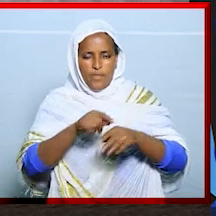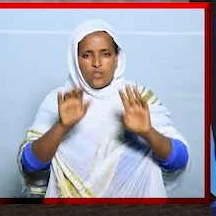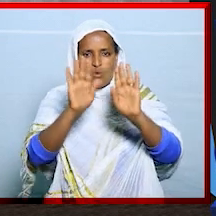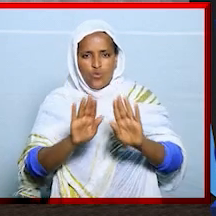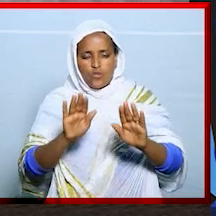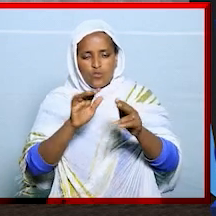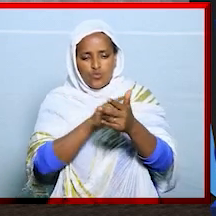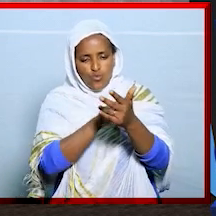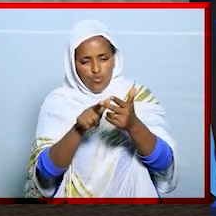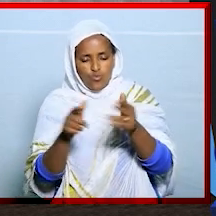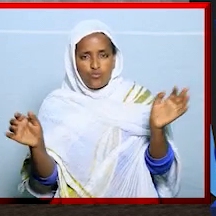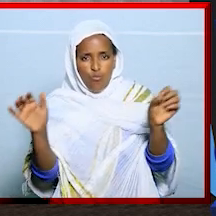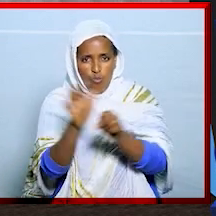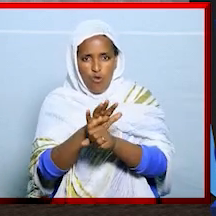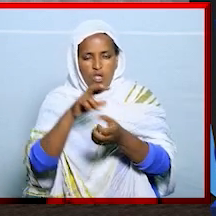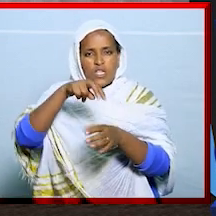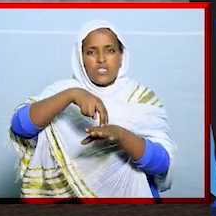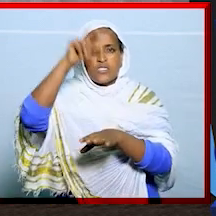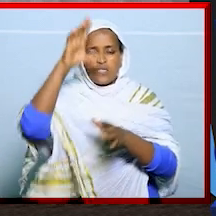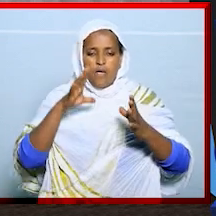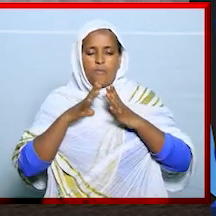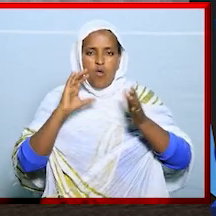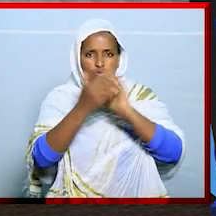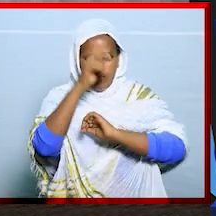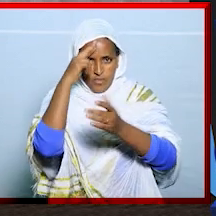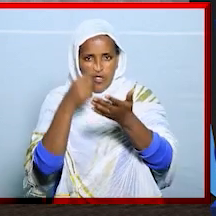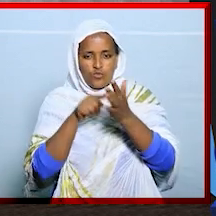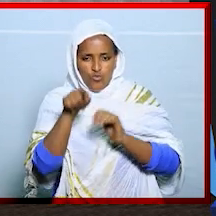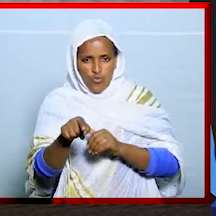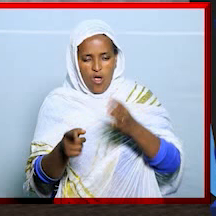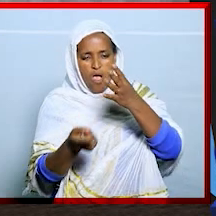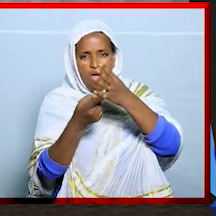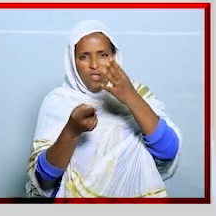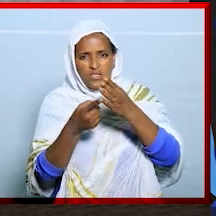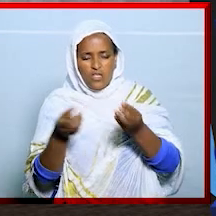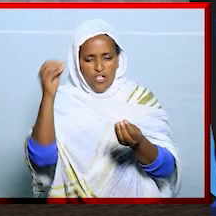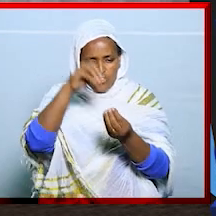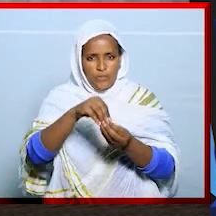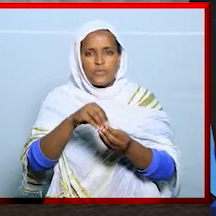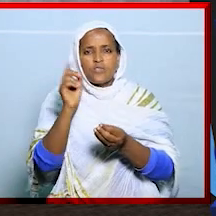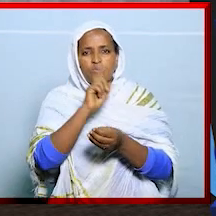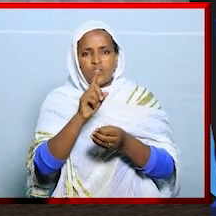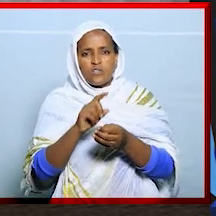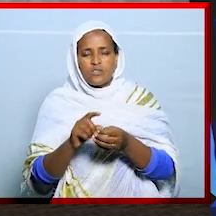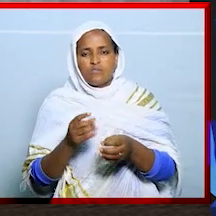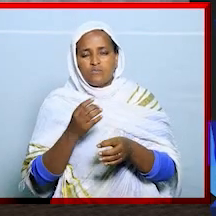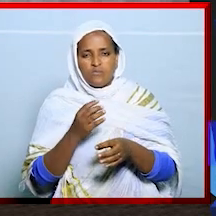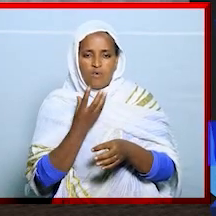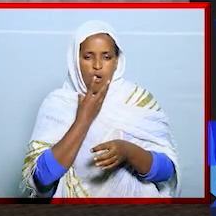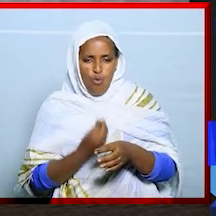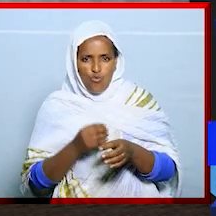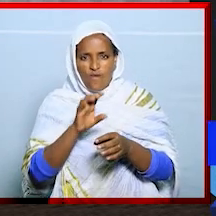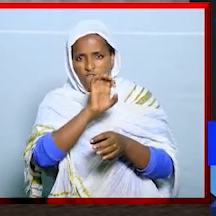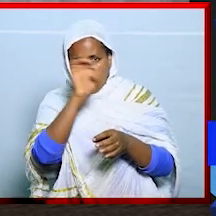እሁድ። ሶስቱ እነዚህ ሲሟሉ ነው የትንሣኤ በዓል የሚውለው። ግን አራተኛ የሚያስጨምር ምንድን ነው? የአይሁድ